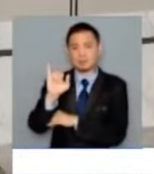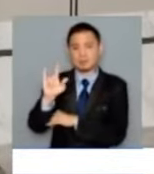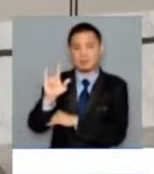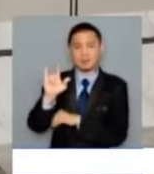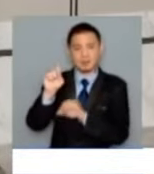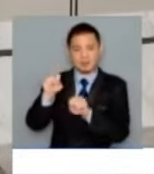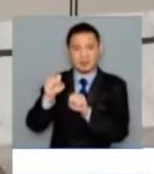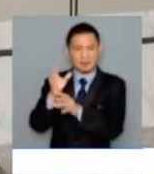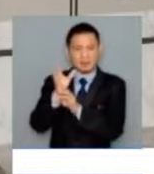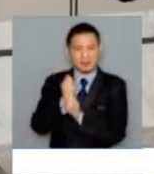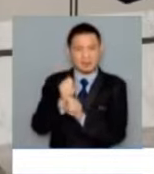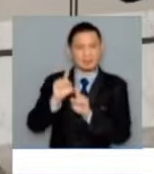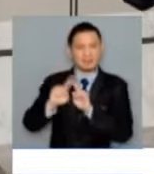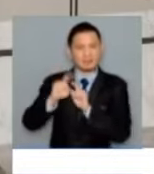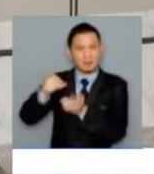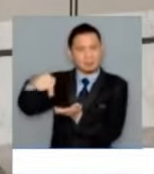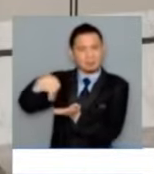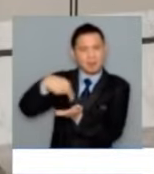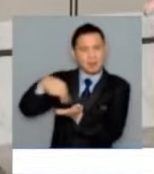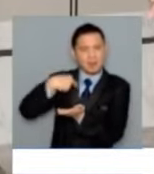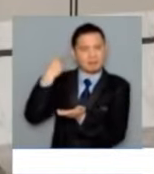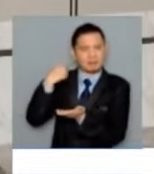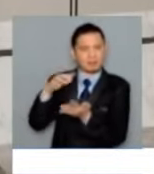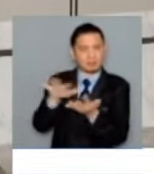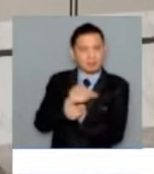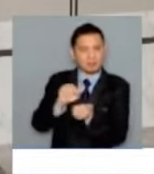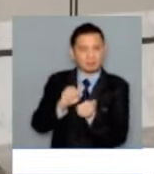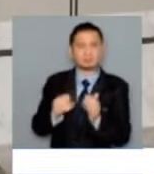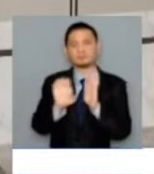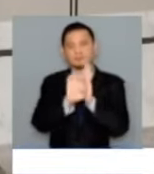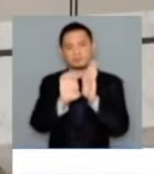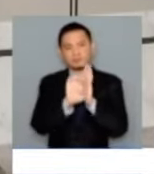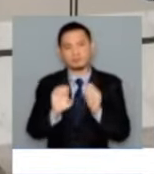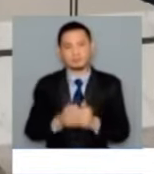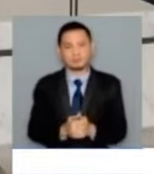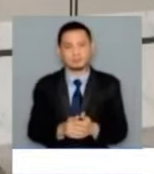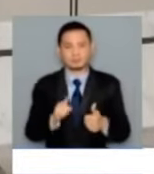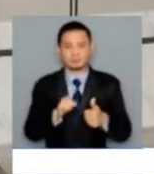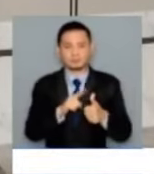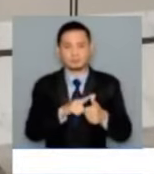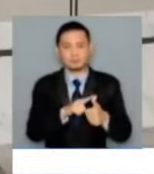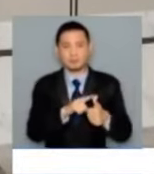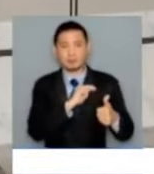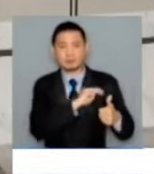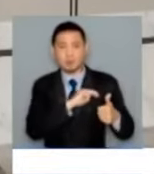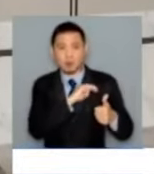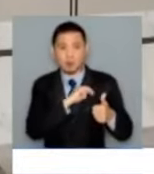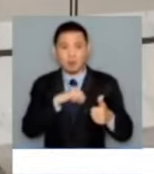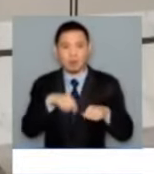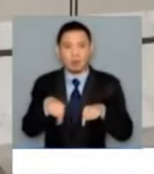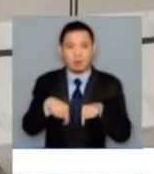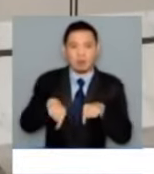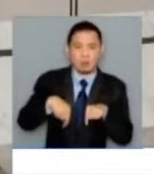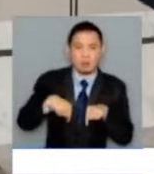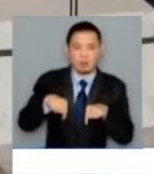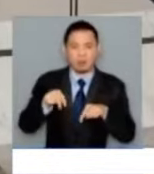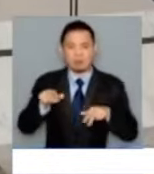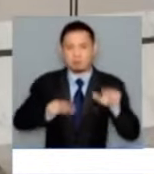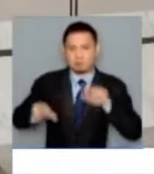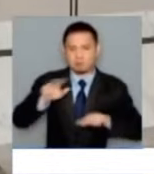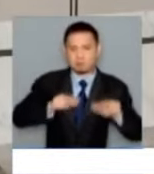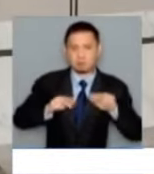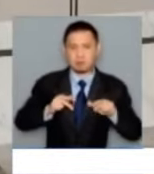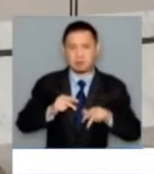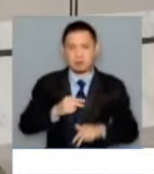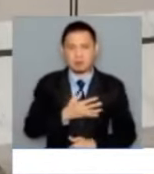damages. So ito kasama na yung mga damages dahil sa moral anxiety, yung mga bad feelings